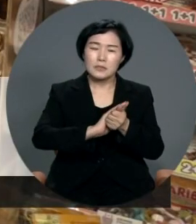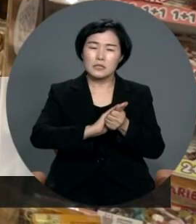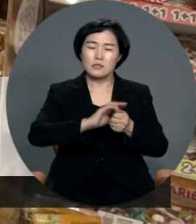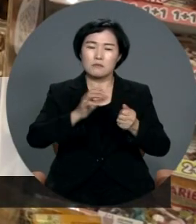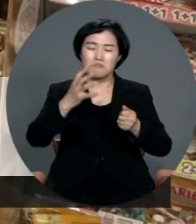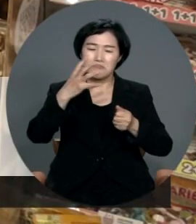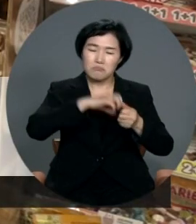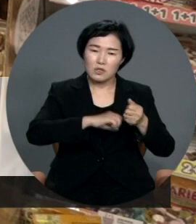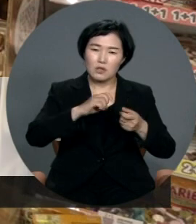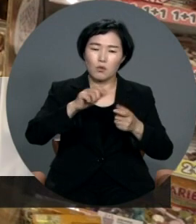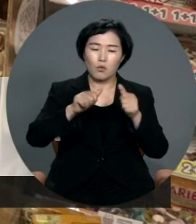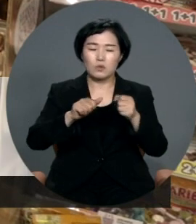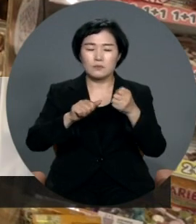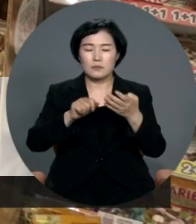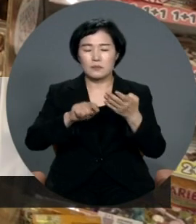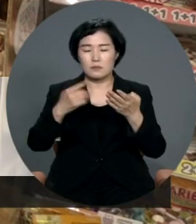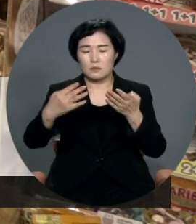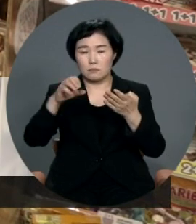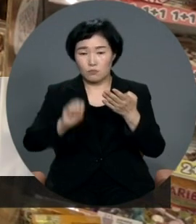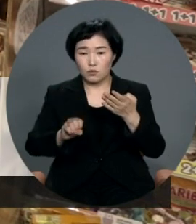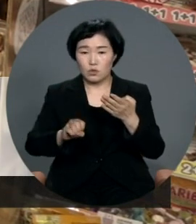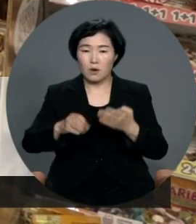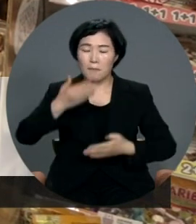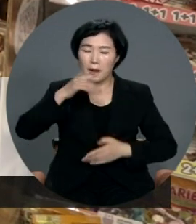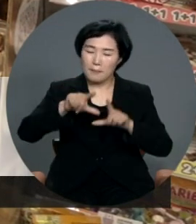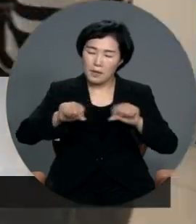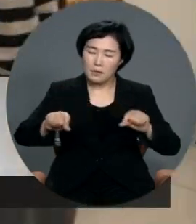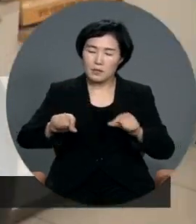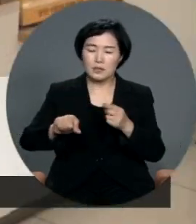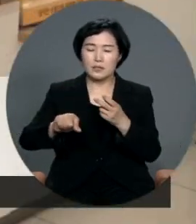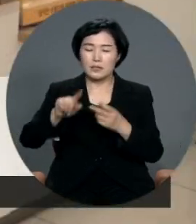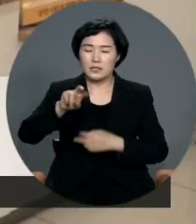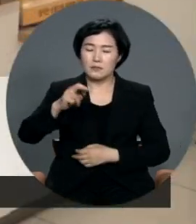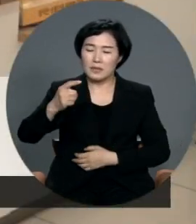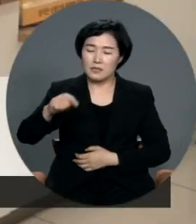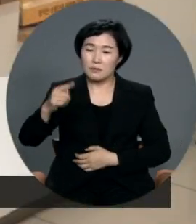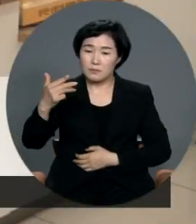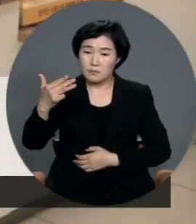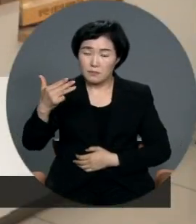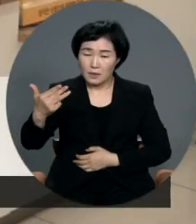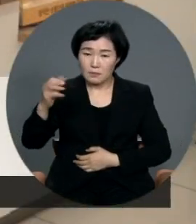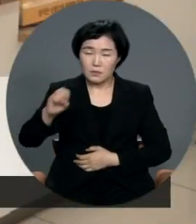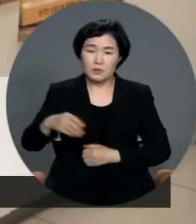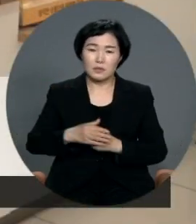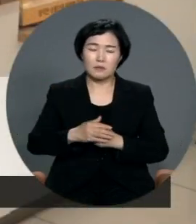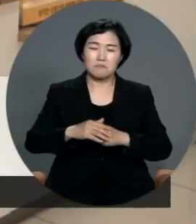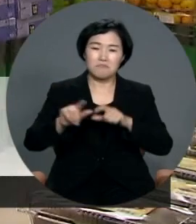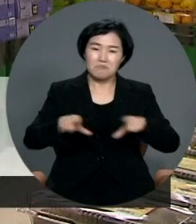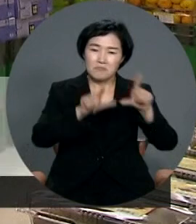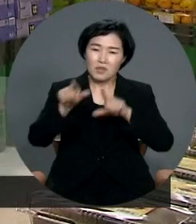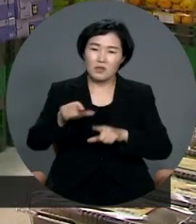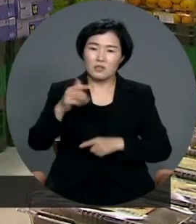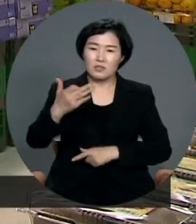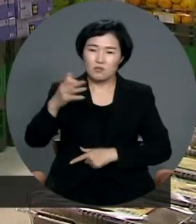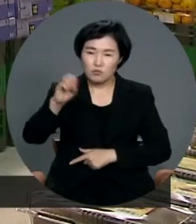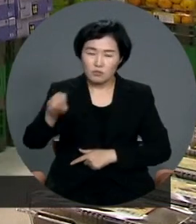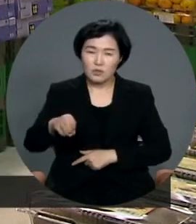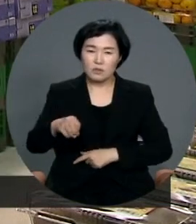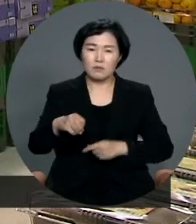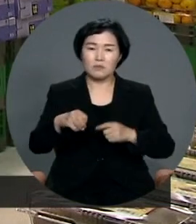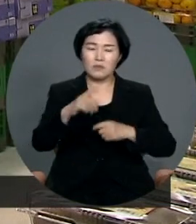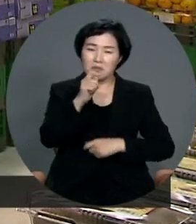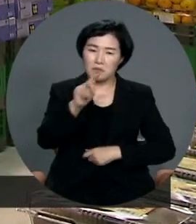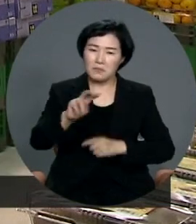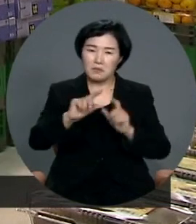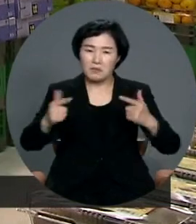기타 54.4% 식품 28.1% 생활가정 19% 가전이